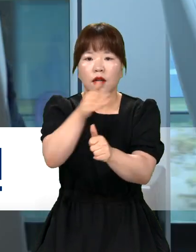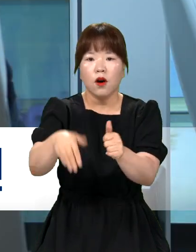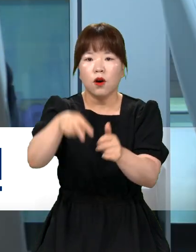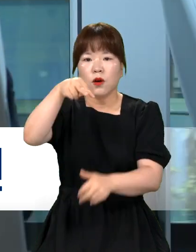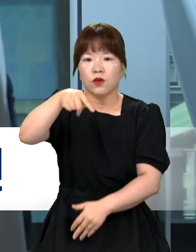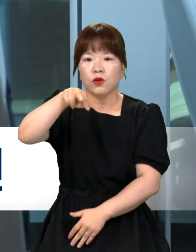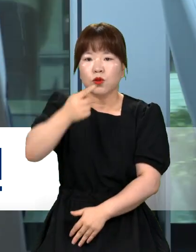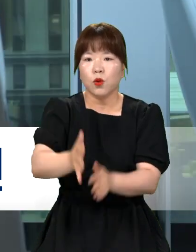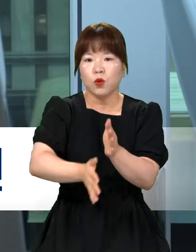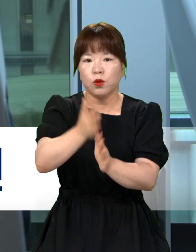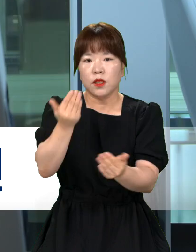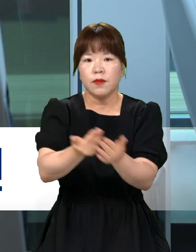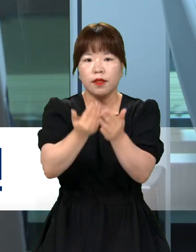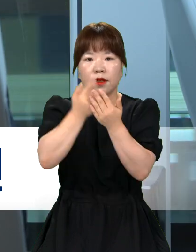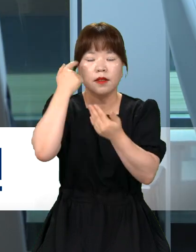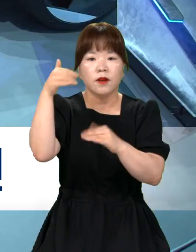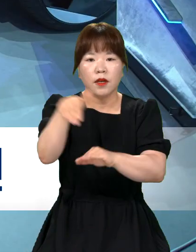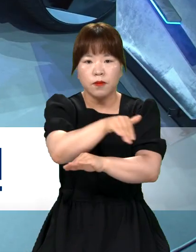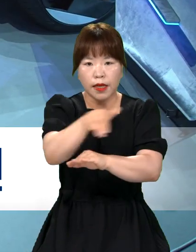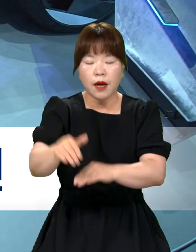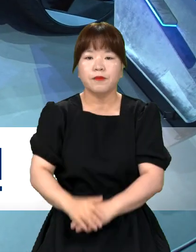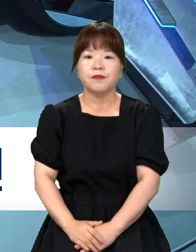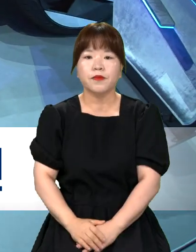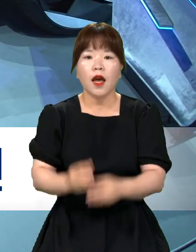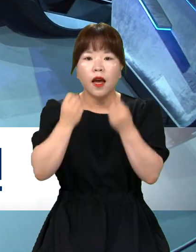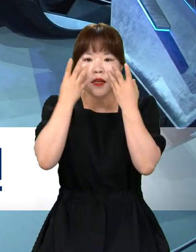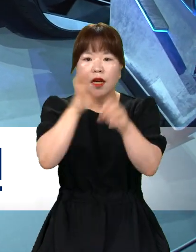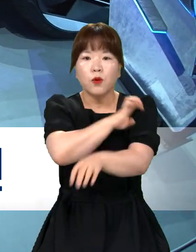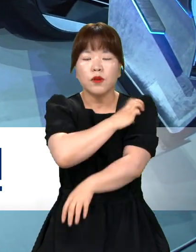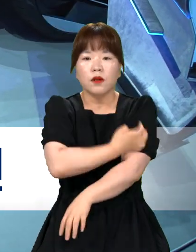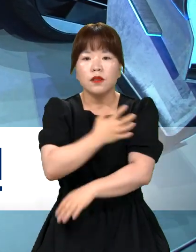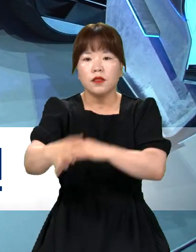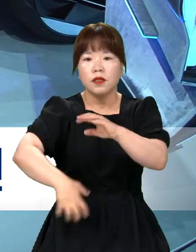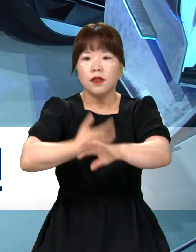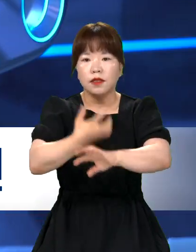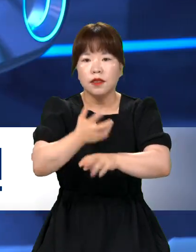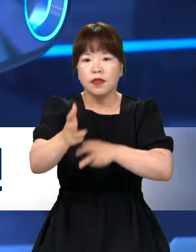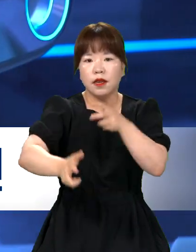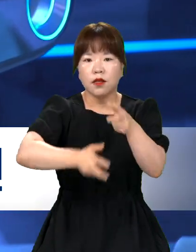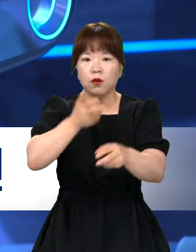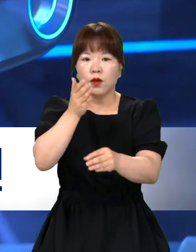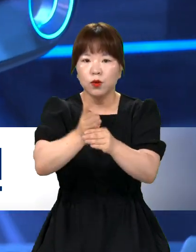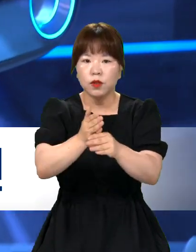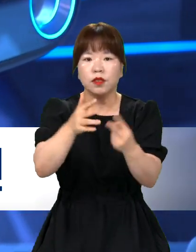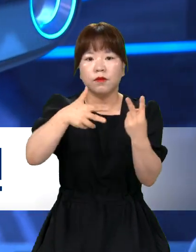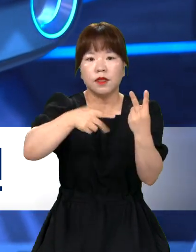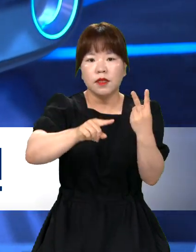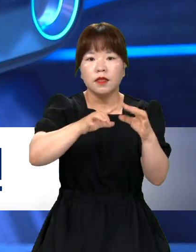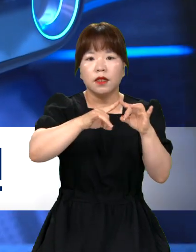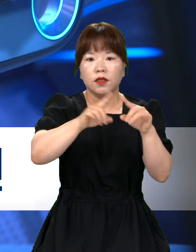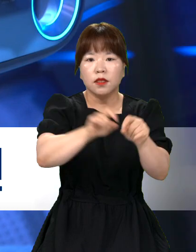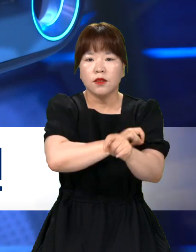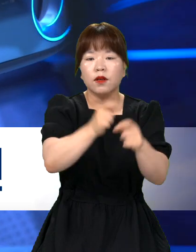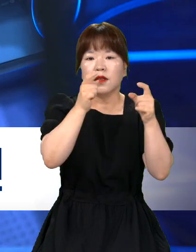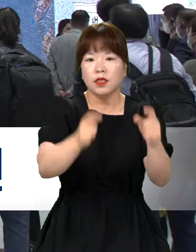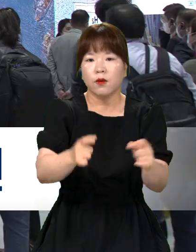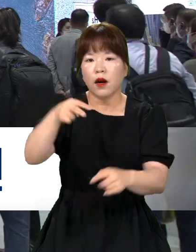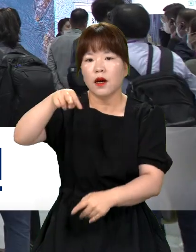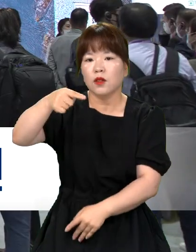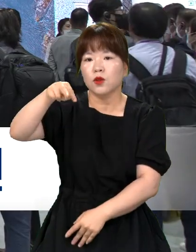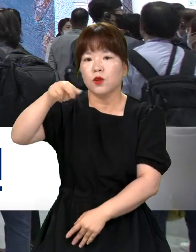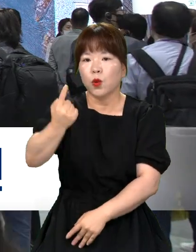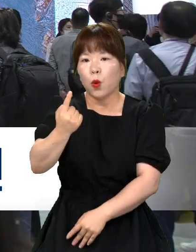수소도시로 도약한다는 계획입니다 포항시는 새로운 에너지 혁신 산업의 심장인 2차전지 특화단지와